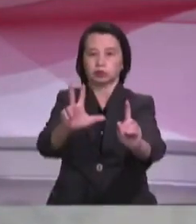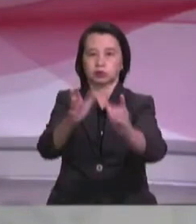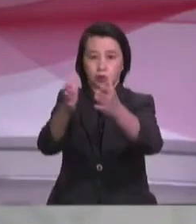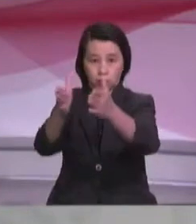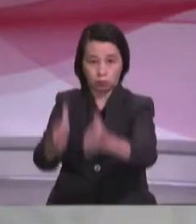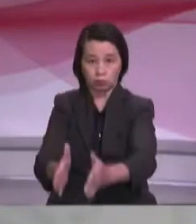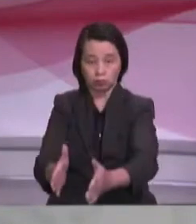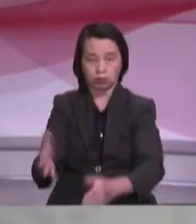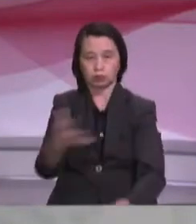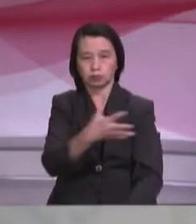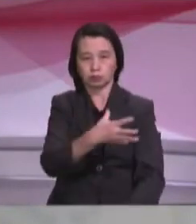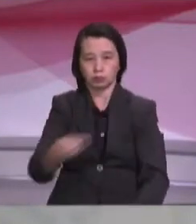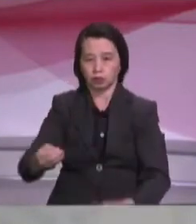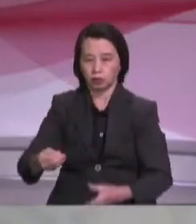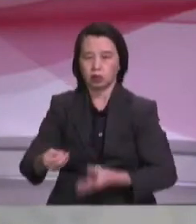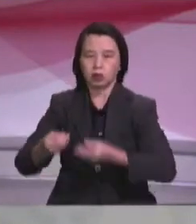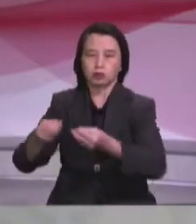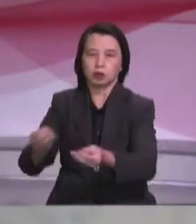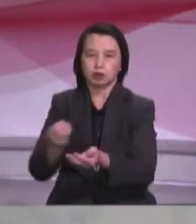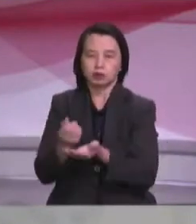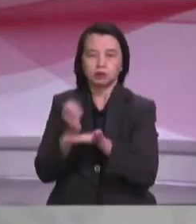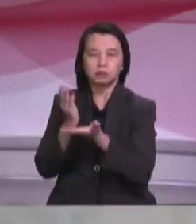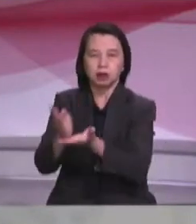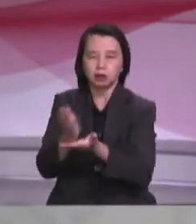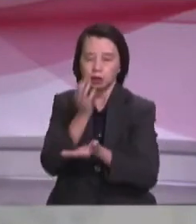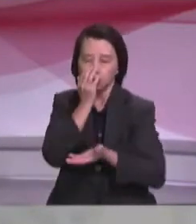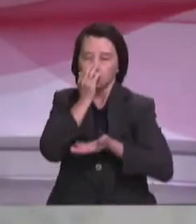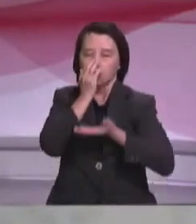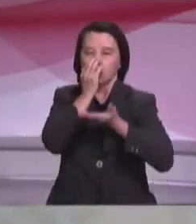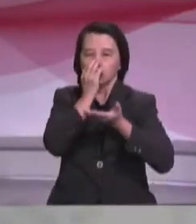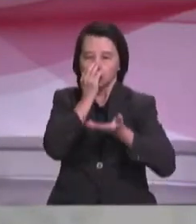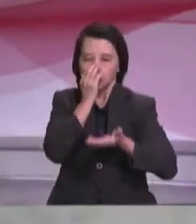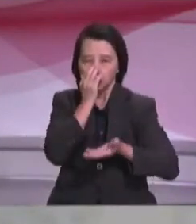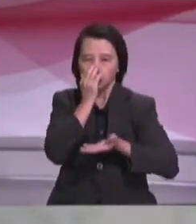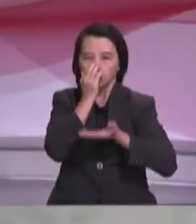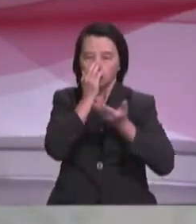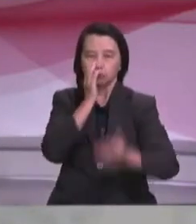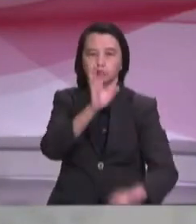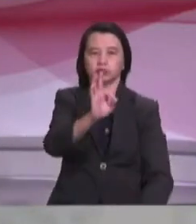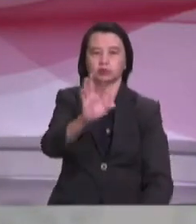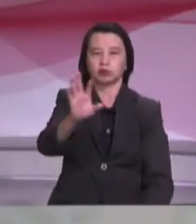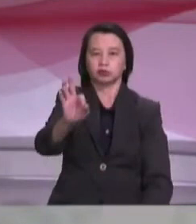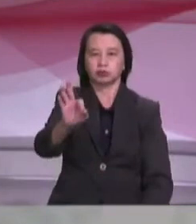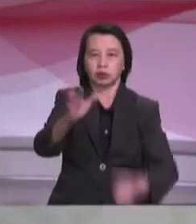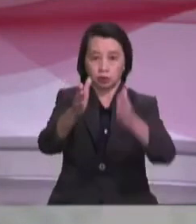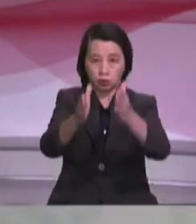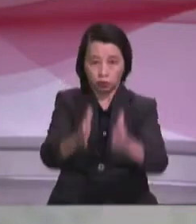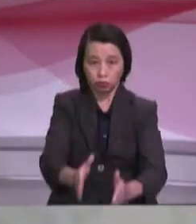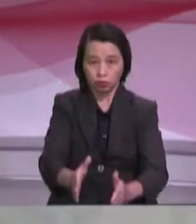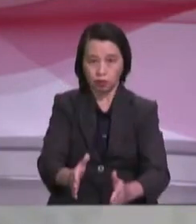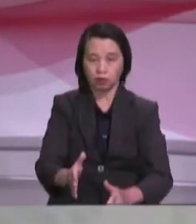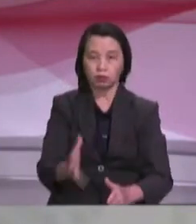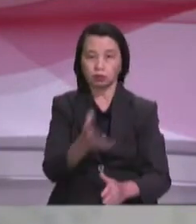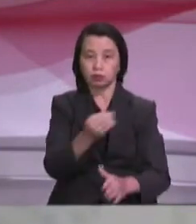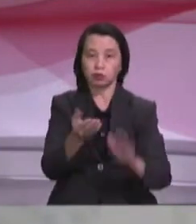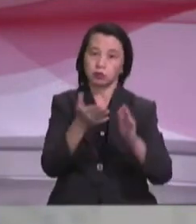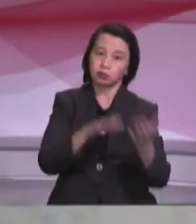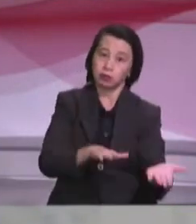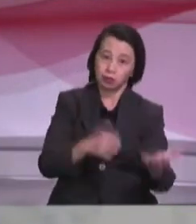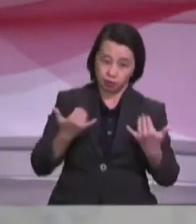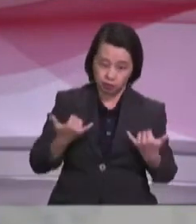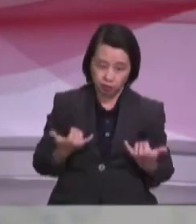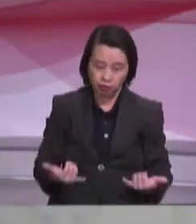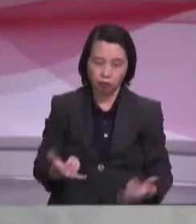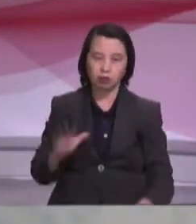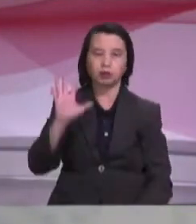kes, manakala kes memerlukan bantuan pernafasan adalah 99 kes. Dan kes kematian pada hari ini adalah